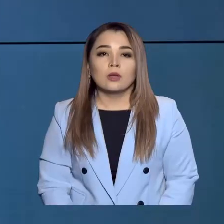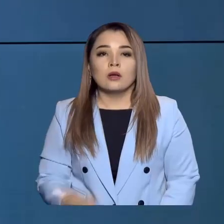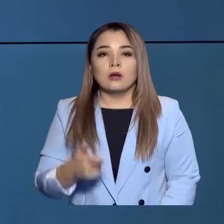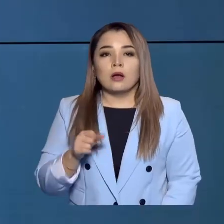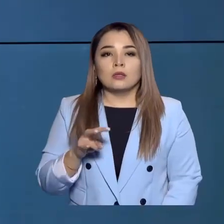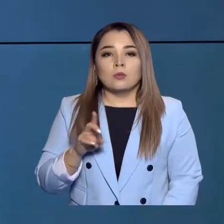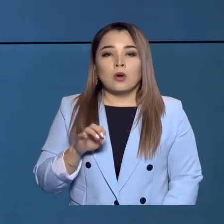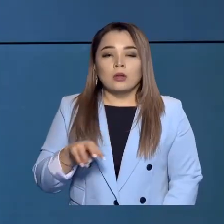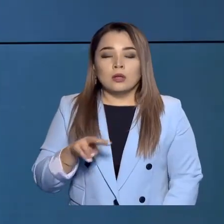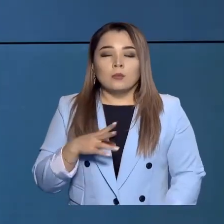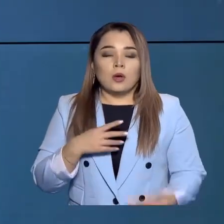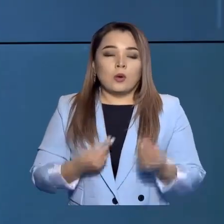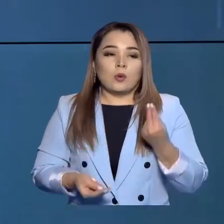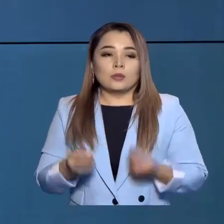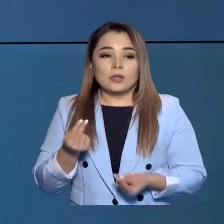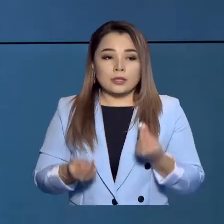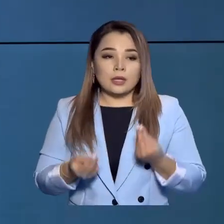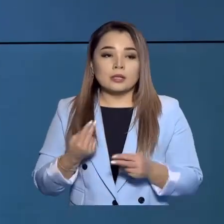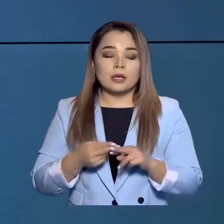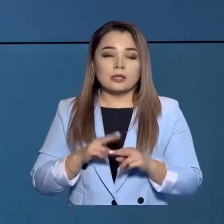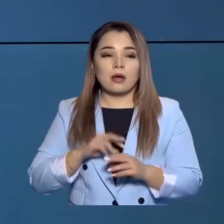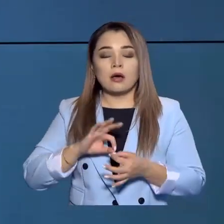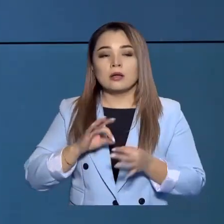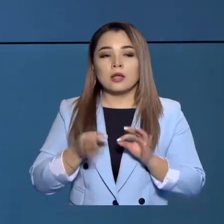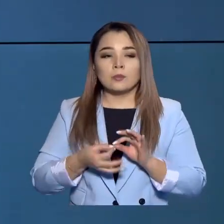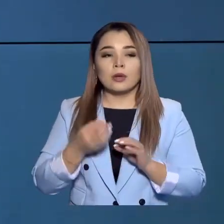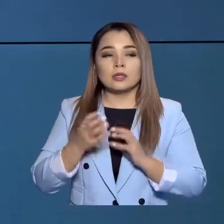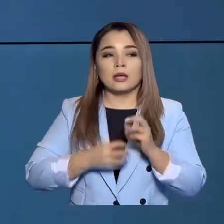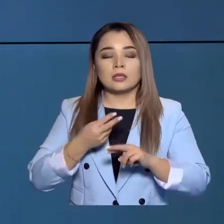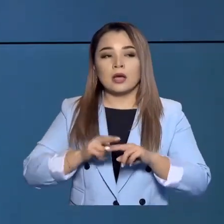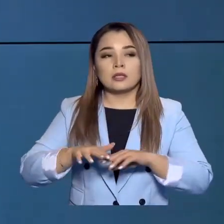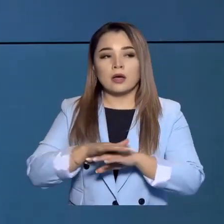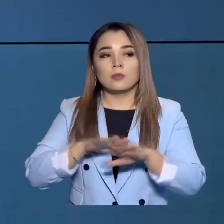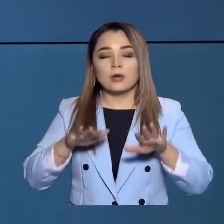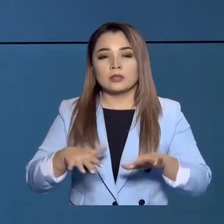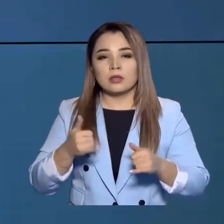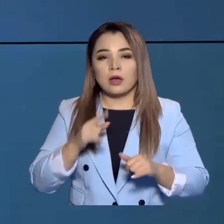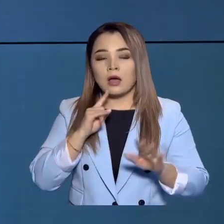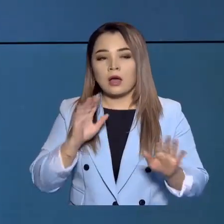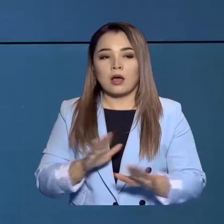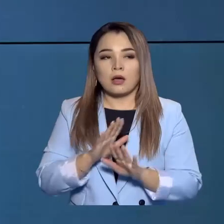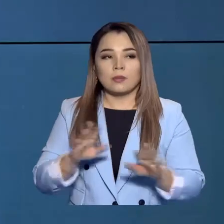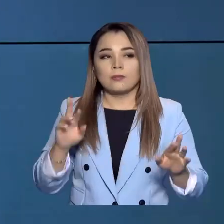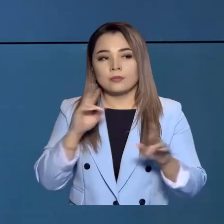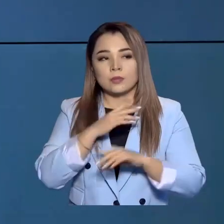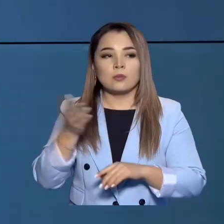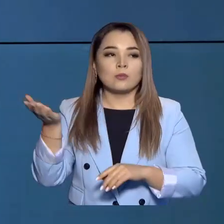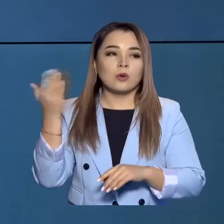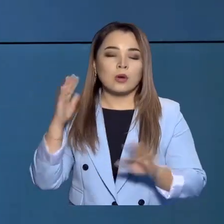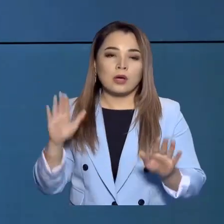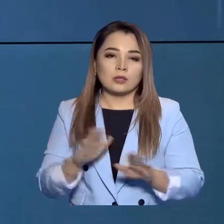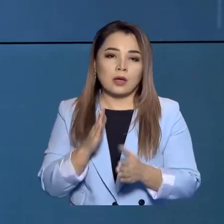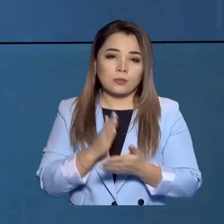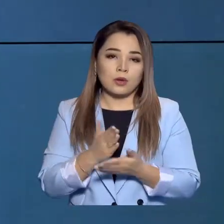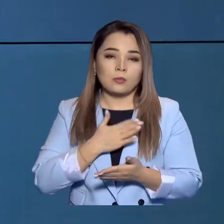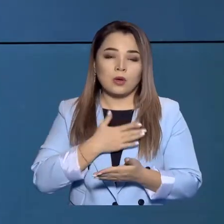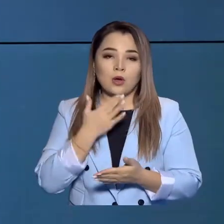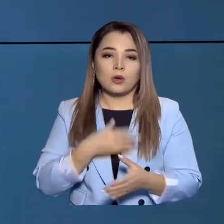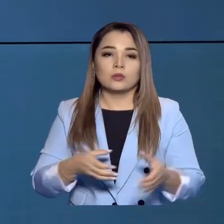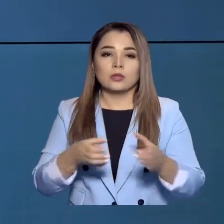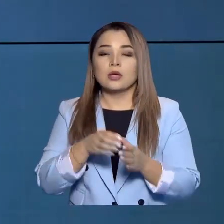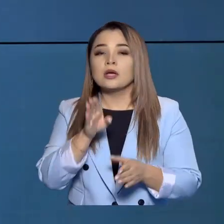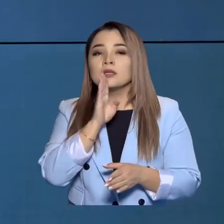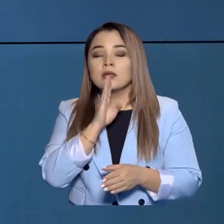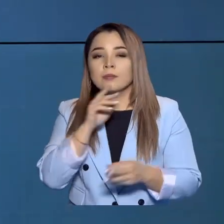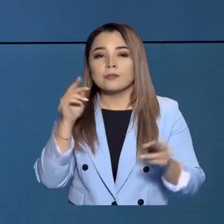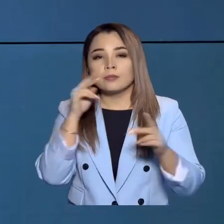Ганболдан әлем чемпионатында ұйымдастырушылар Қазақтың әнұранын тағы шатастырды. Бұрынғы нұсқасын қойып жіберген. Бірақ біздің ұлттық құрама қыздары